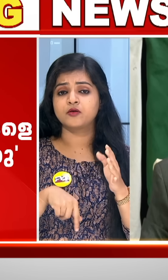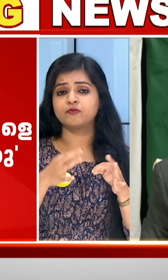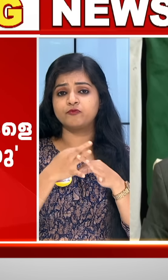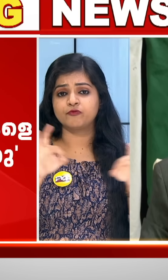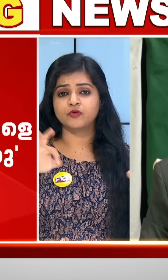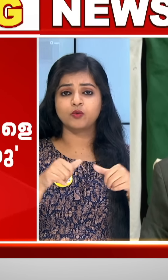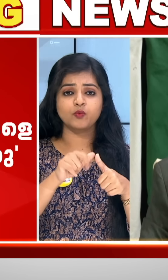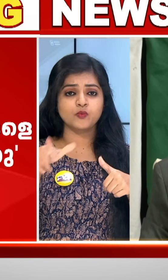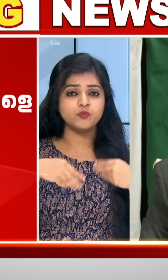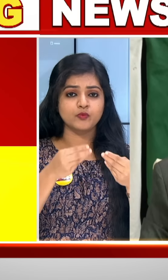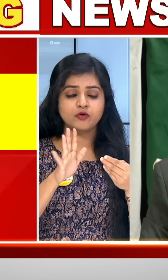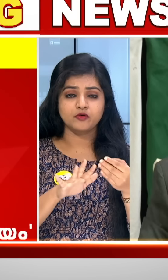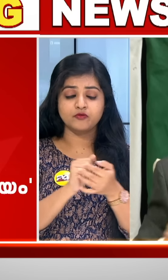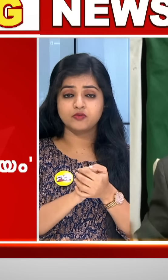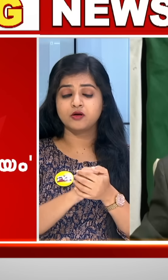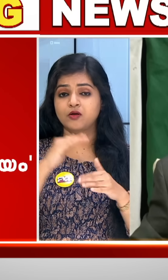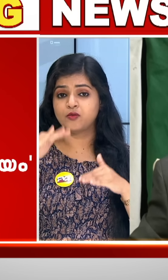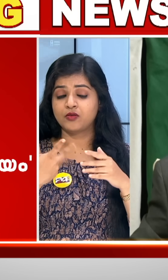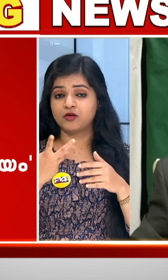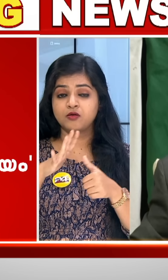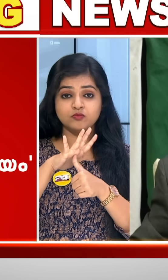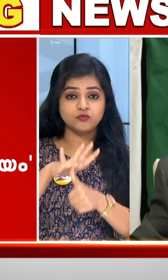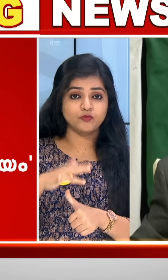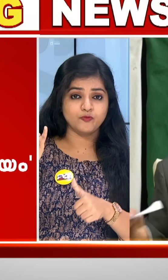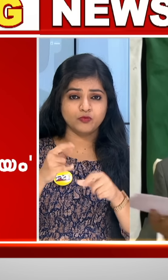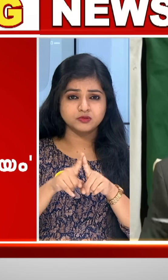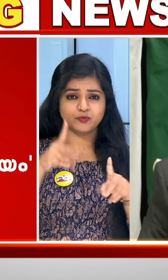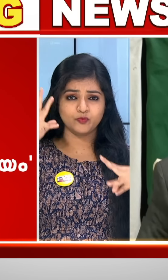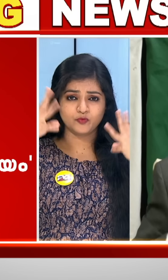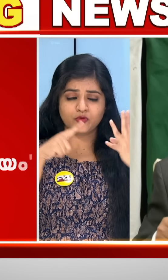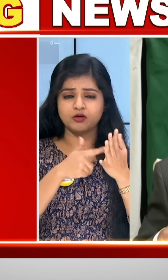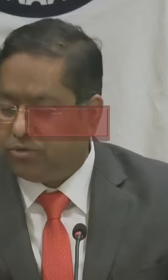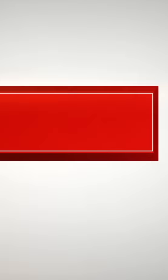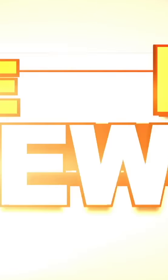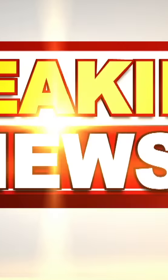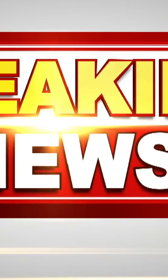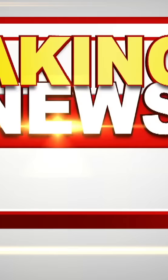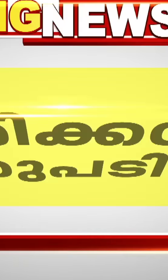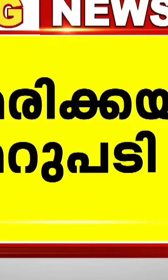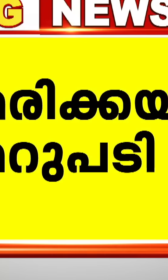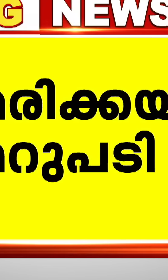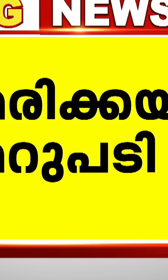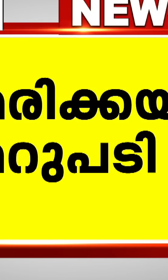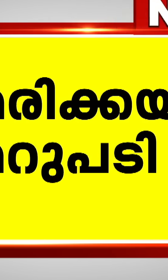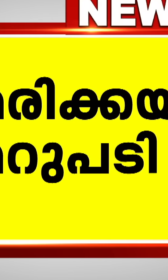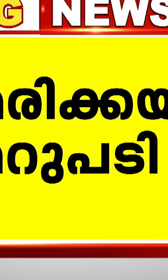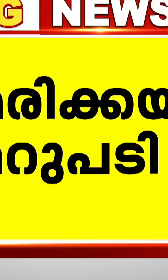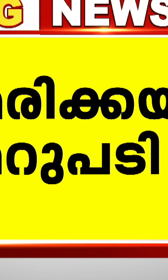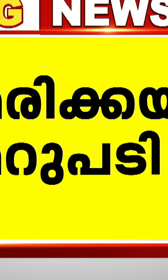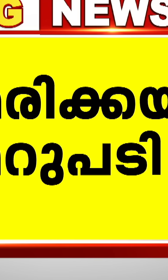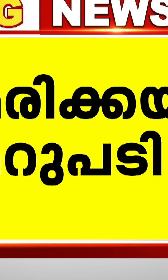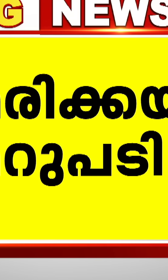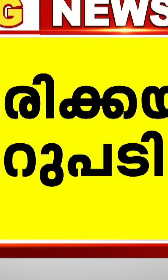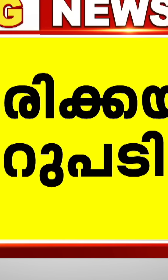നൽകുന്നു ന്യൂനപക്ഷങ്ങളോടുള്ള പലരുടെയും ആശങ്കയ്ക്ക് യാതൊരു അടിസ്ഥാനവുമില്ല അത് ഇത് കൂടാതെ തന്നെ ദുരിതത്തിൽ ആയവരെ സഹായിക്കാനുള്ള